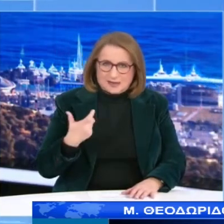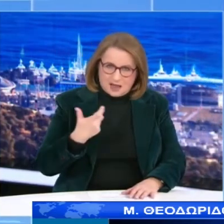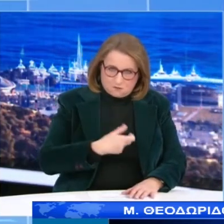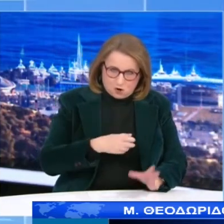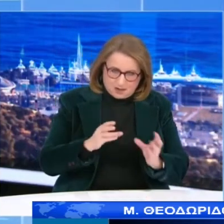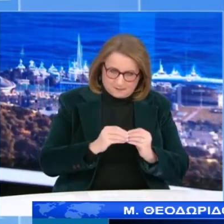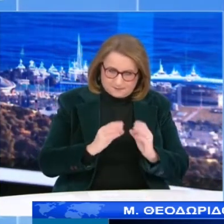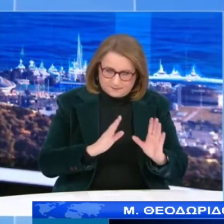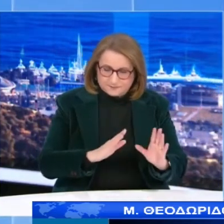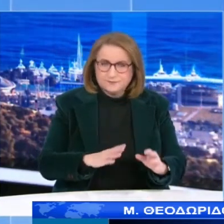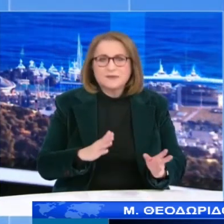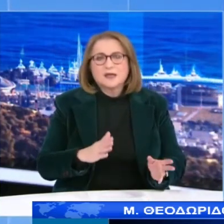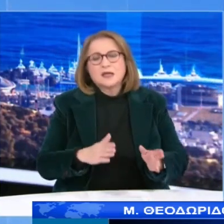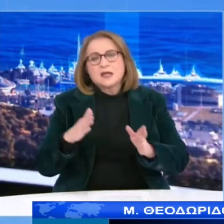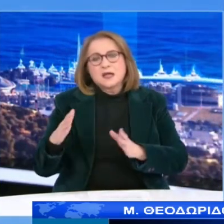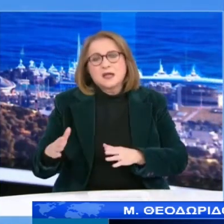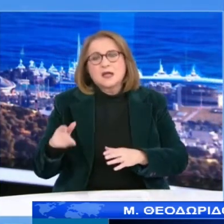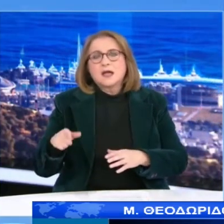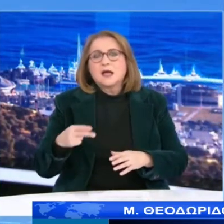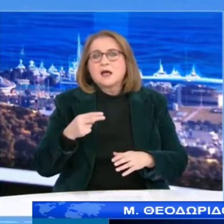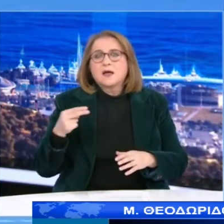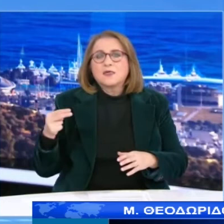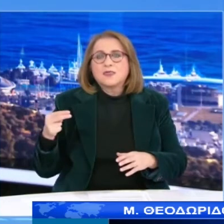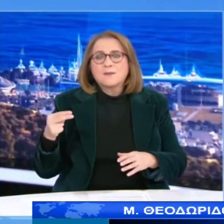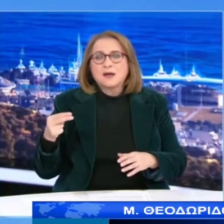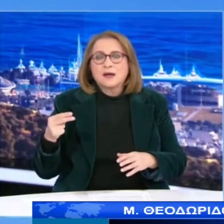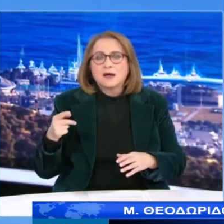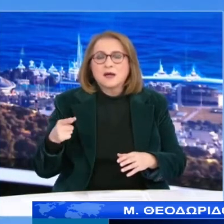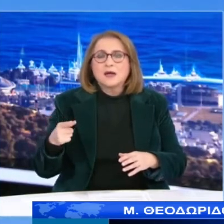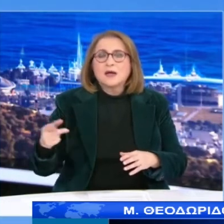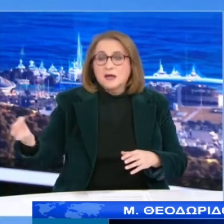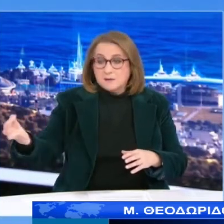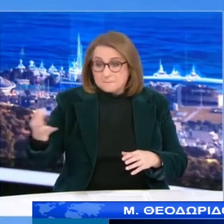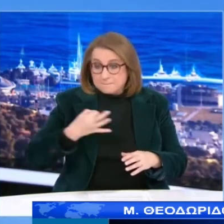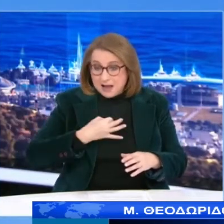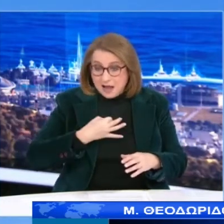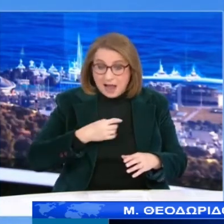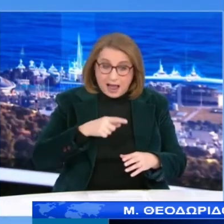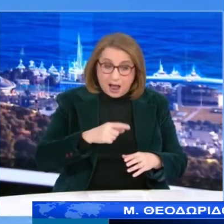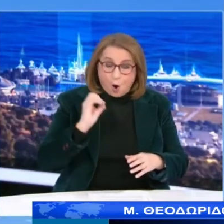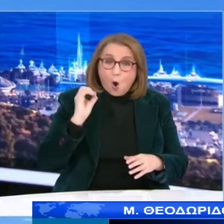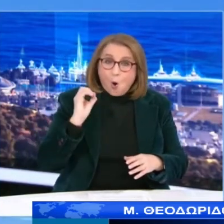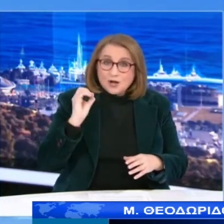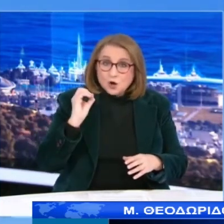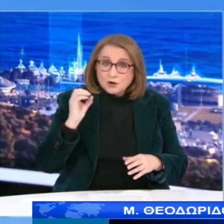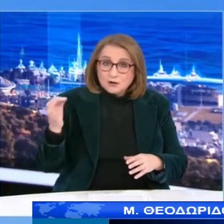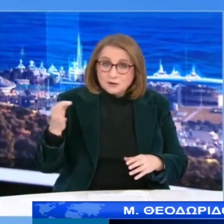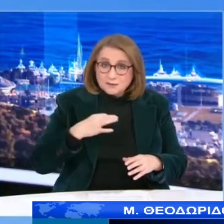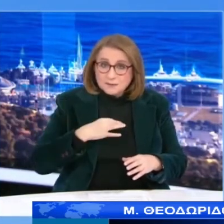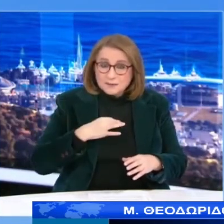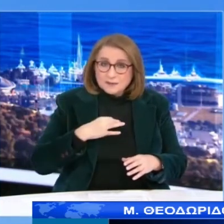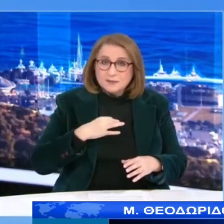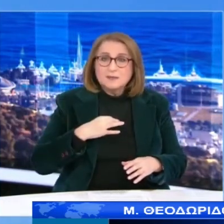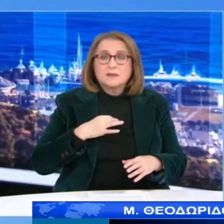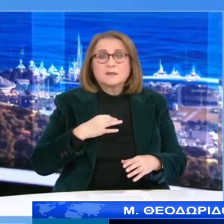Αντίθετα, η προστασία από την φυσική νόσηση με όμικρον ήταν